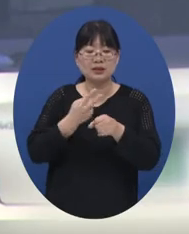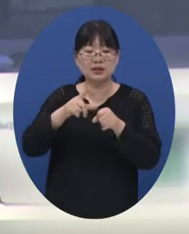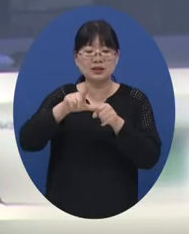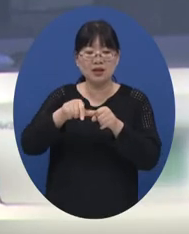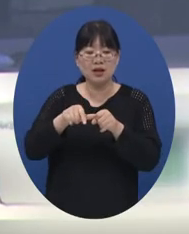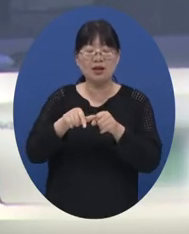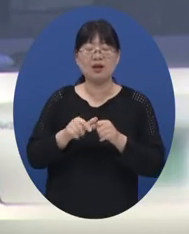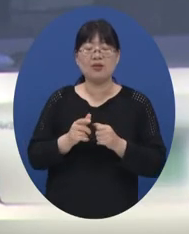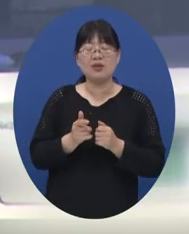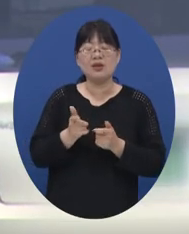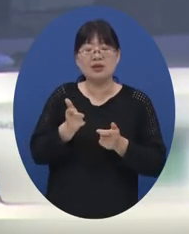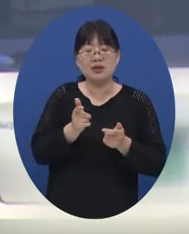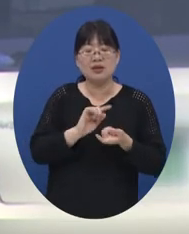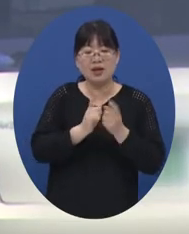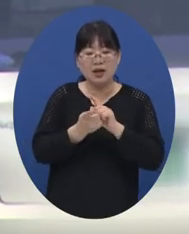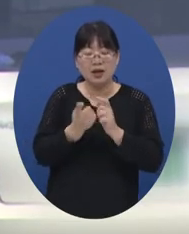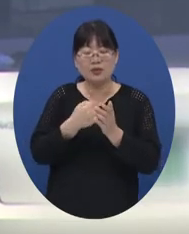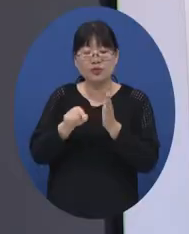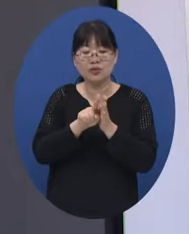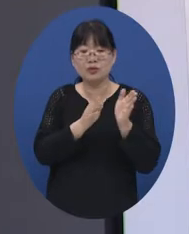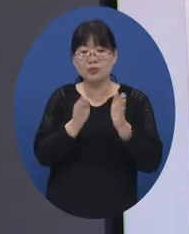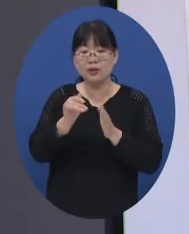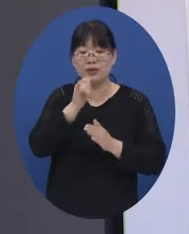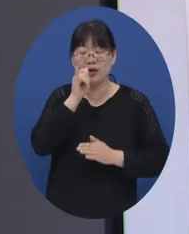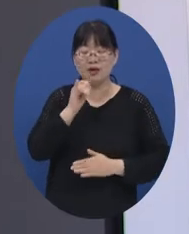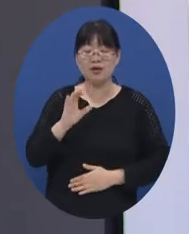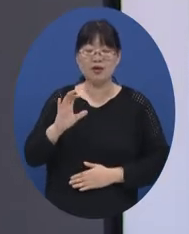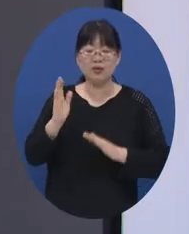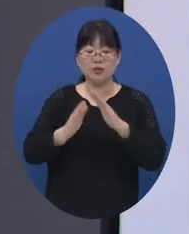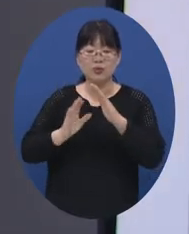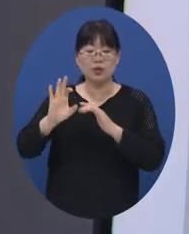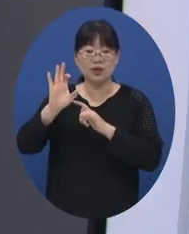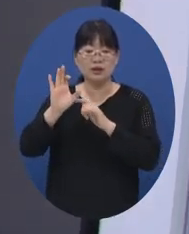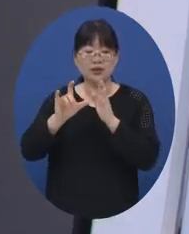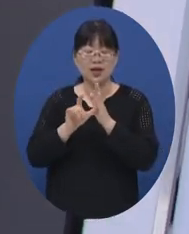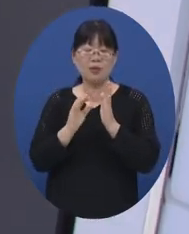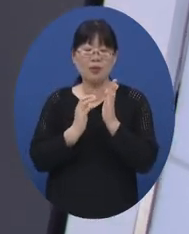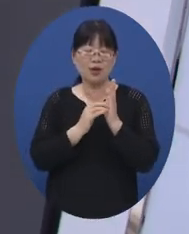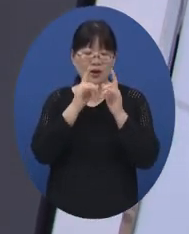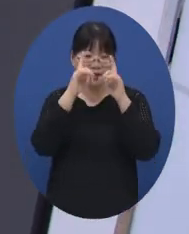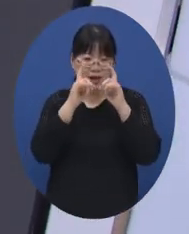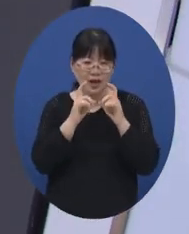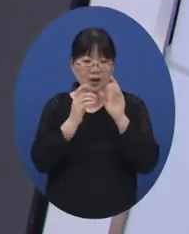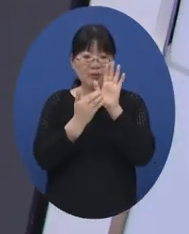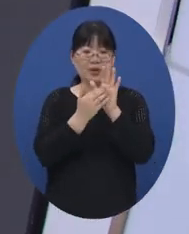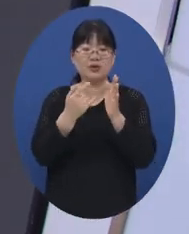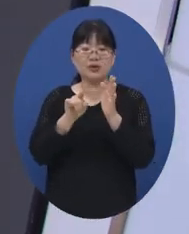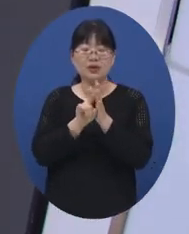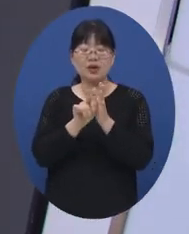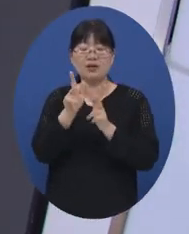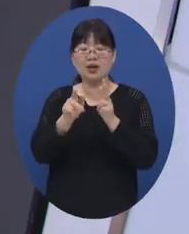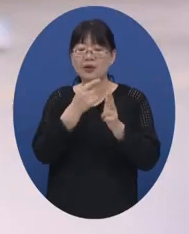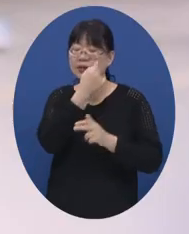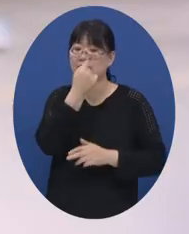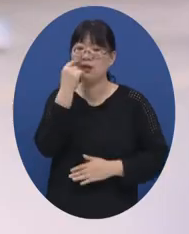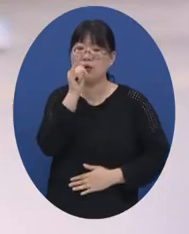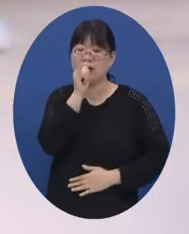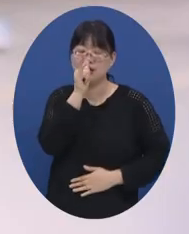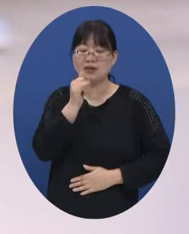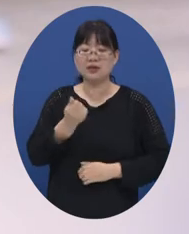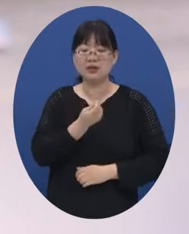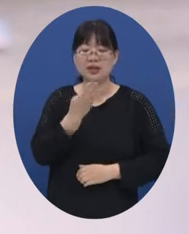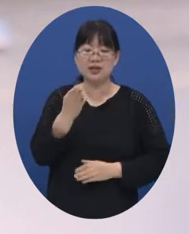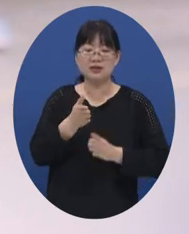근무제 대응 차원으로 마련됐습니다 이밖에 공중 화장실 등에서 이른바 몰카 촬영을 막기 위한 관련 서 근거가 담긴